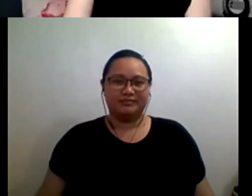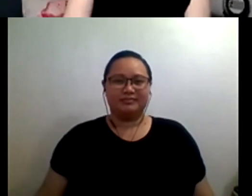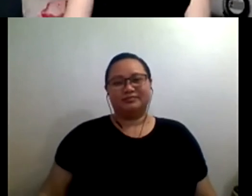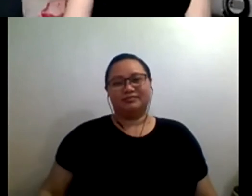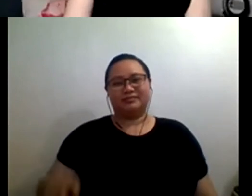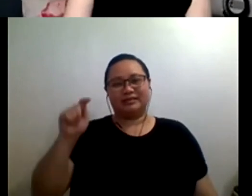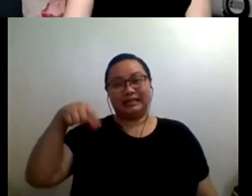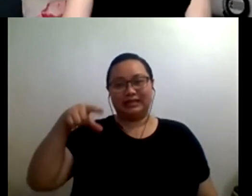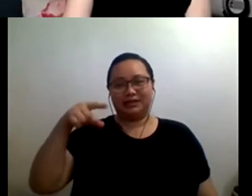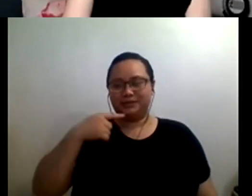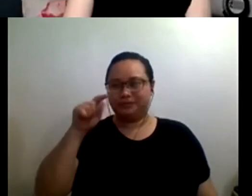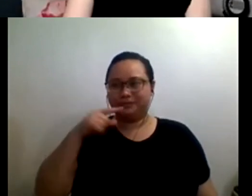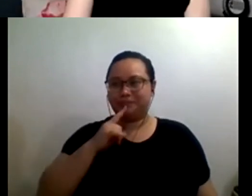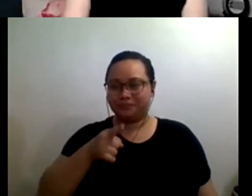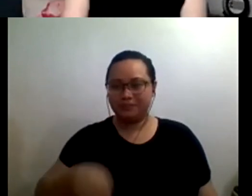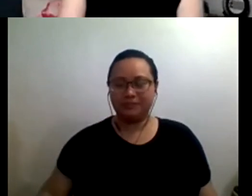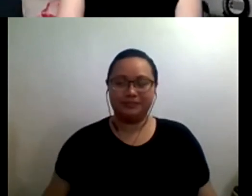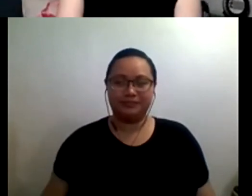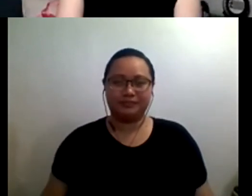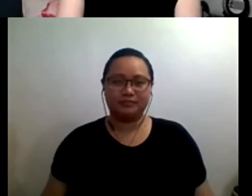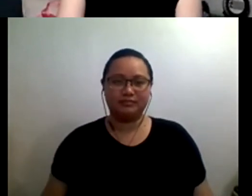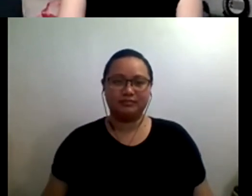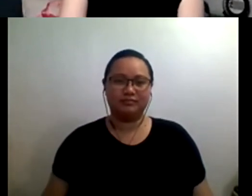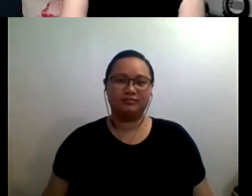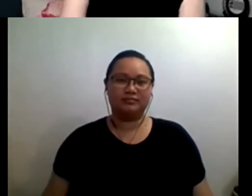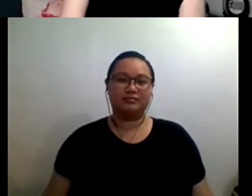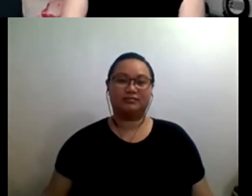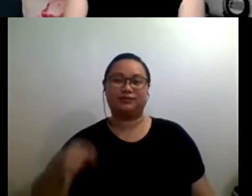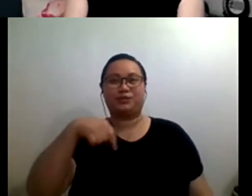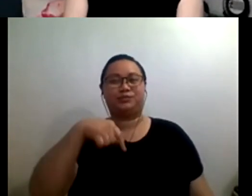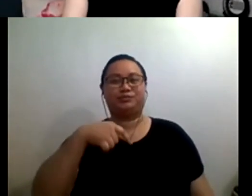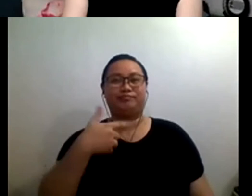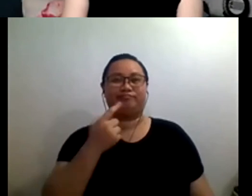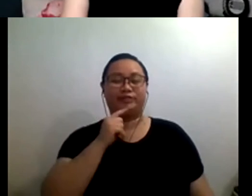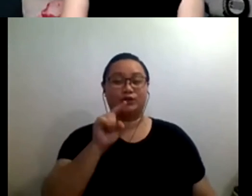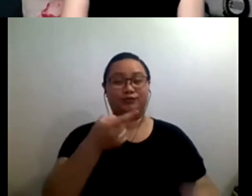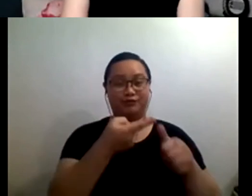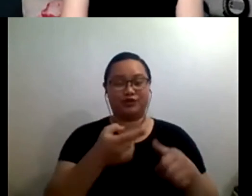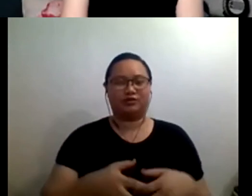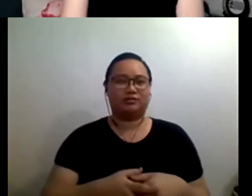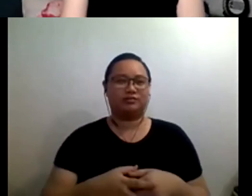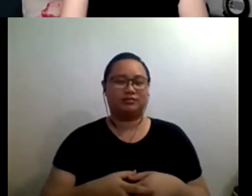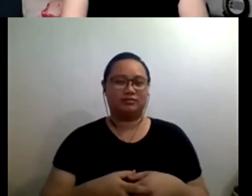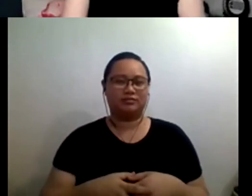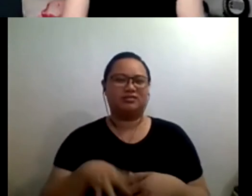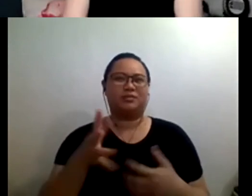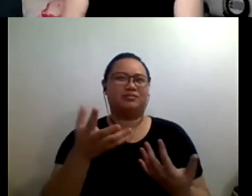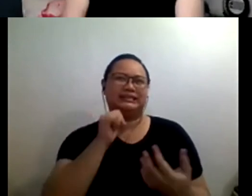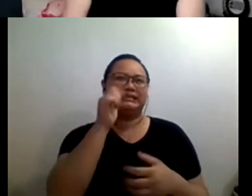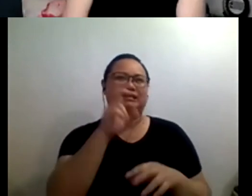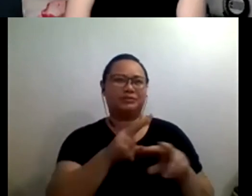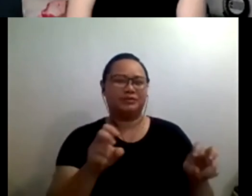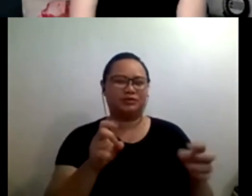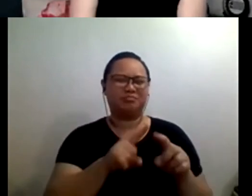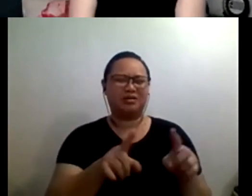I can answer first though. Now, ito, caveat lang, no? This answer is not anymore based on like any research or